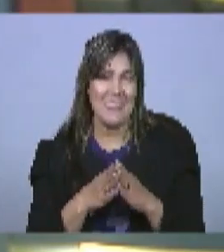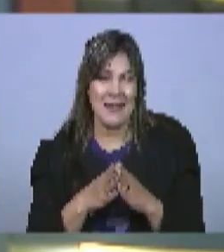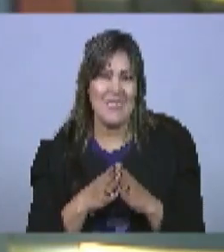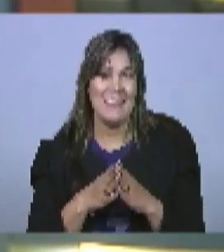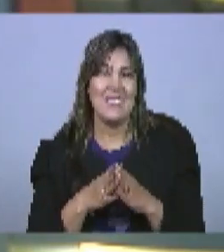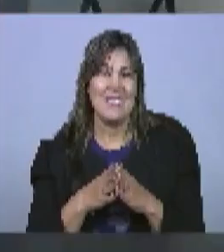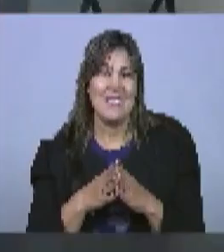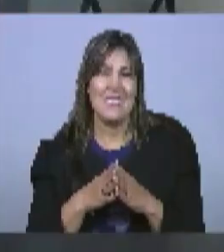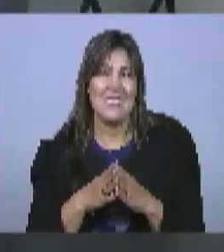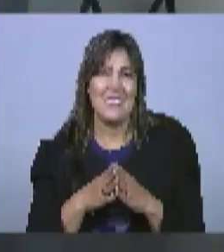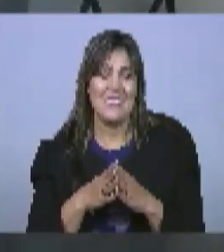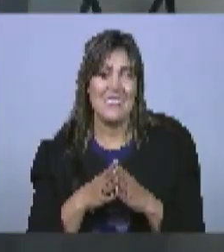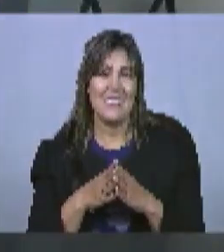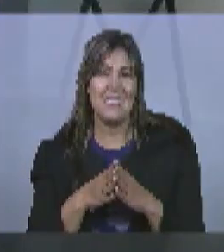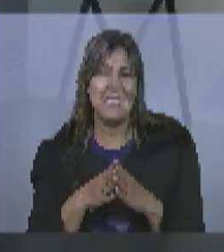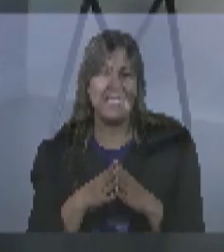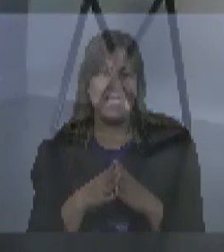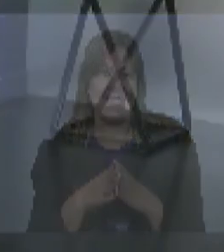وقرات هذه